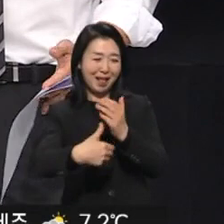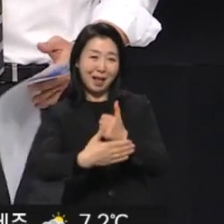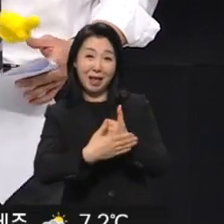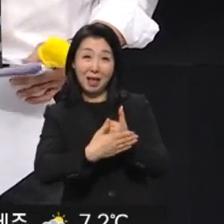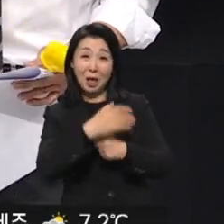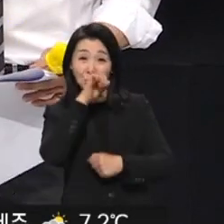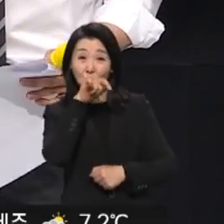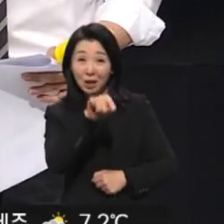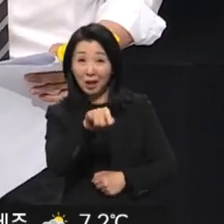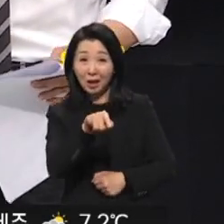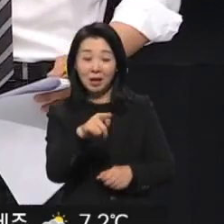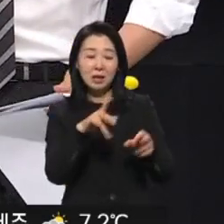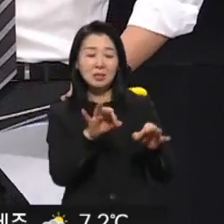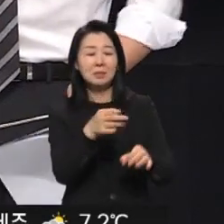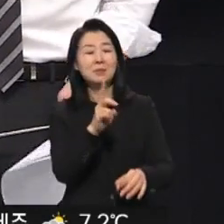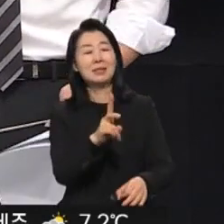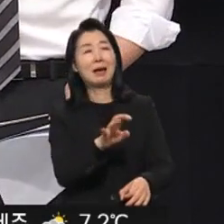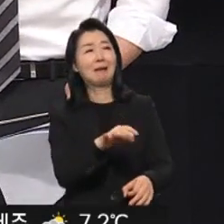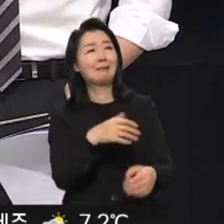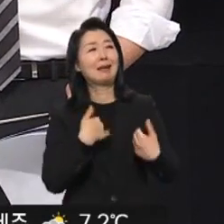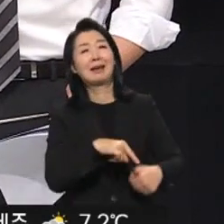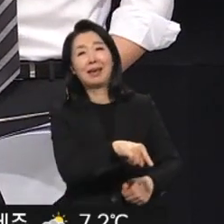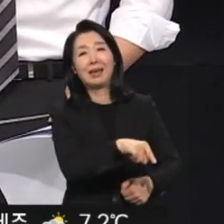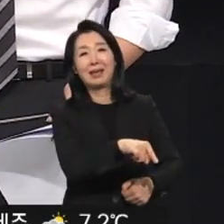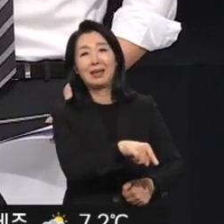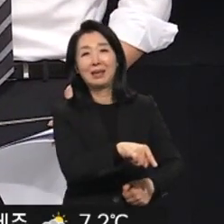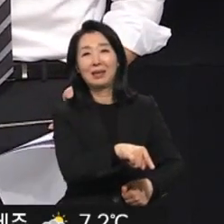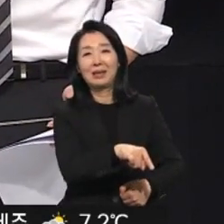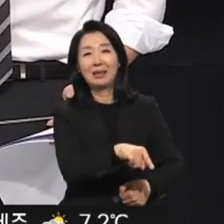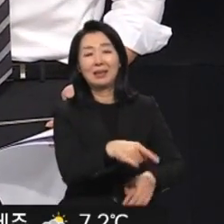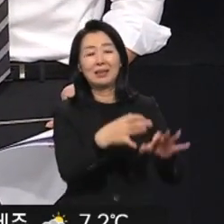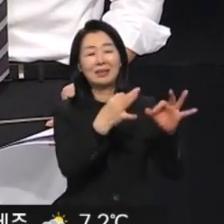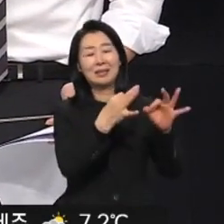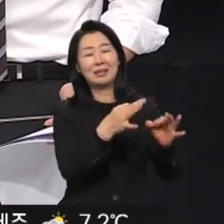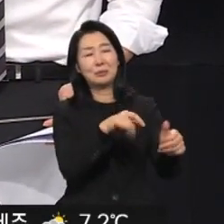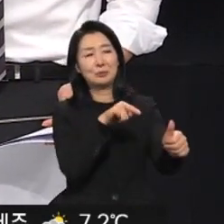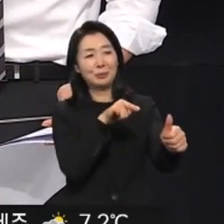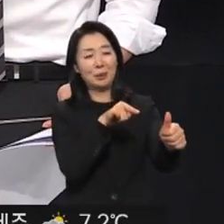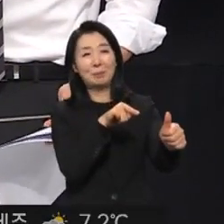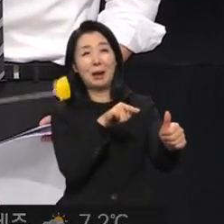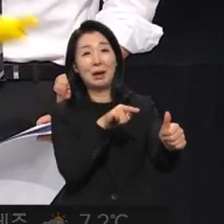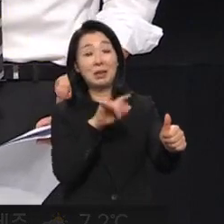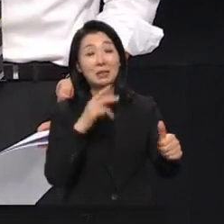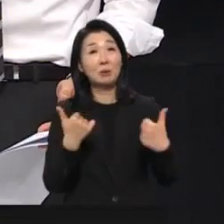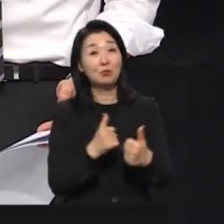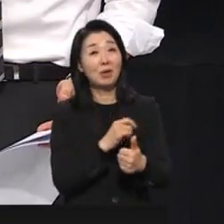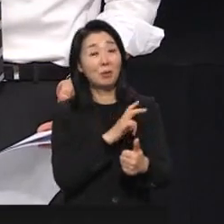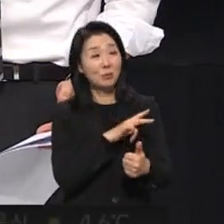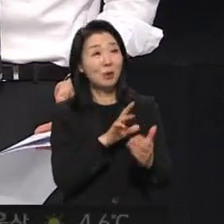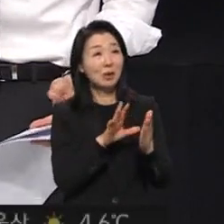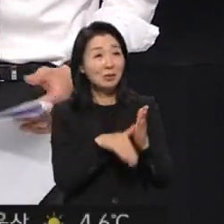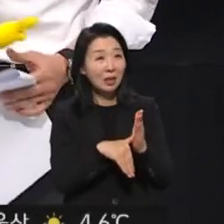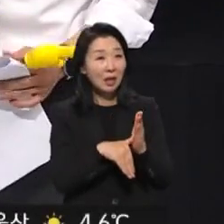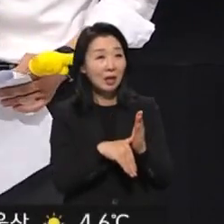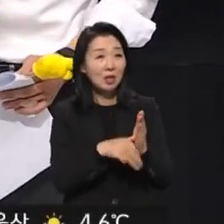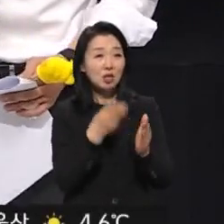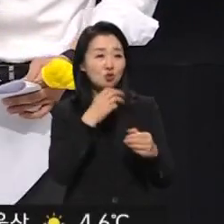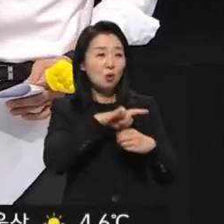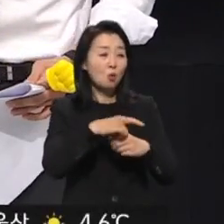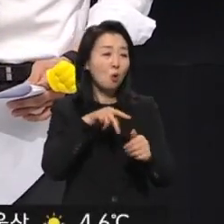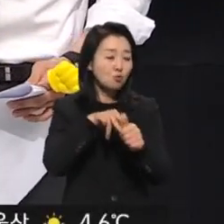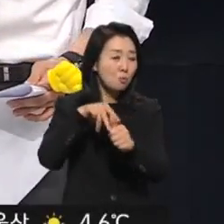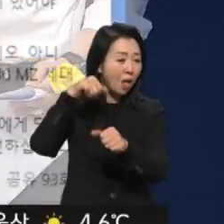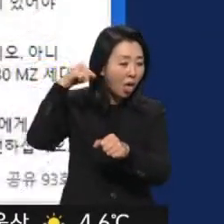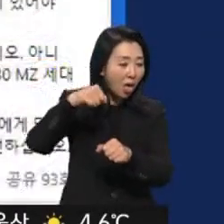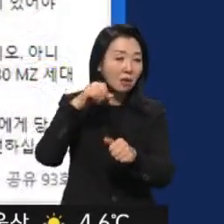이 김장연대의 약점으로 봤습니다. 이 김 의원을 겨냥해서 다음 총선에서 수도권 출마를 선언하라고 요구했습니다.